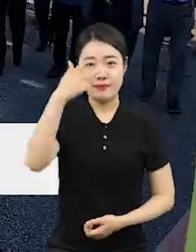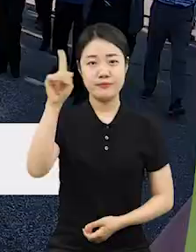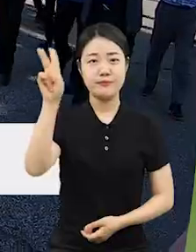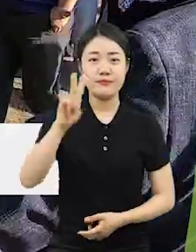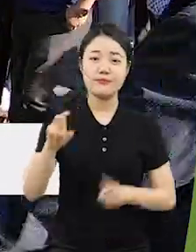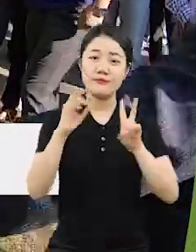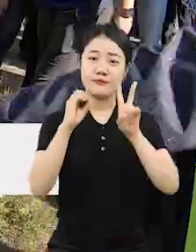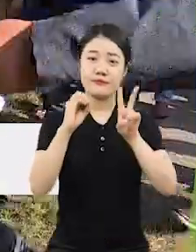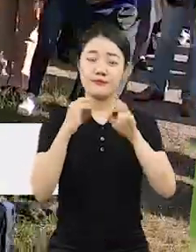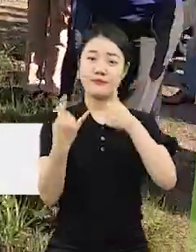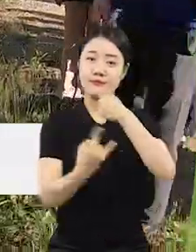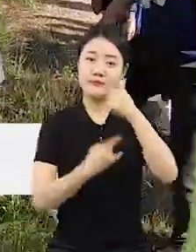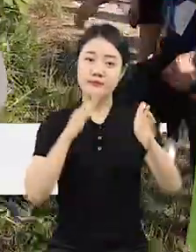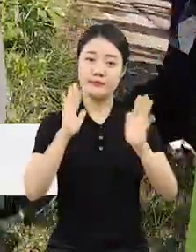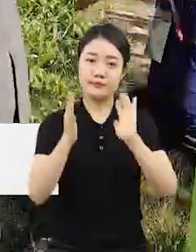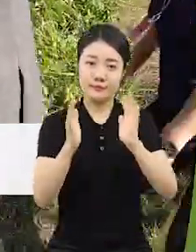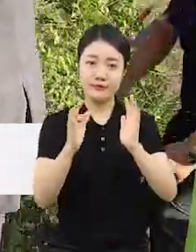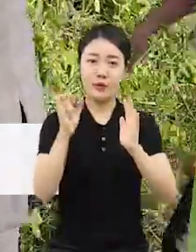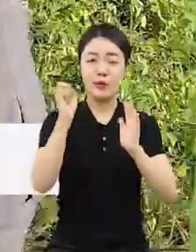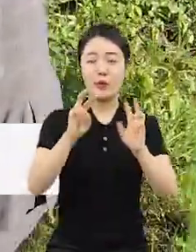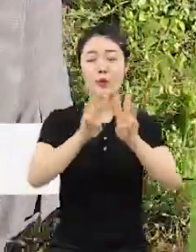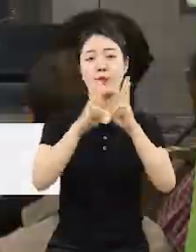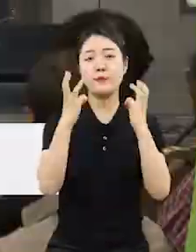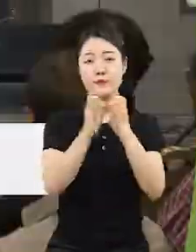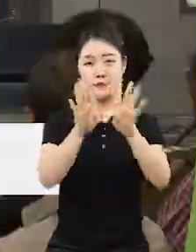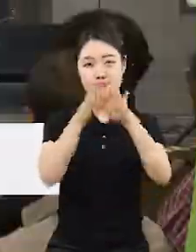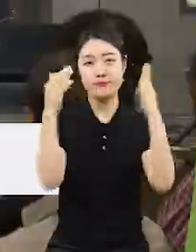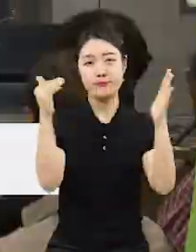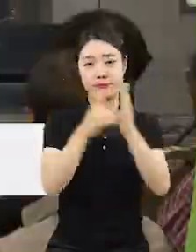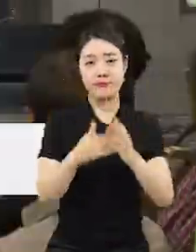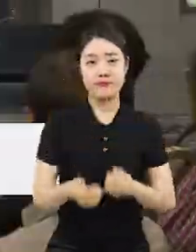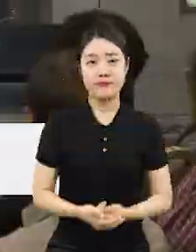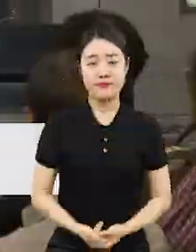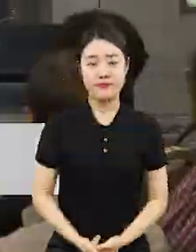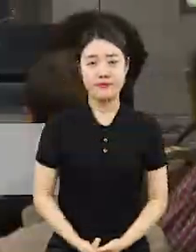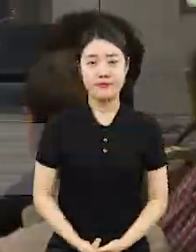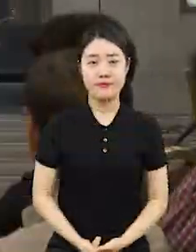부평비전 2020위원회 정기회의 및 워크숍이 개최됐습니다.